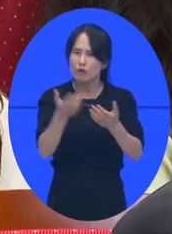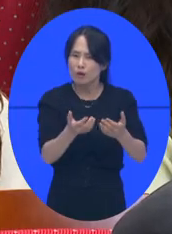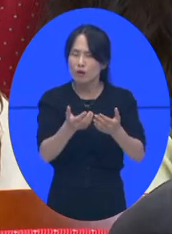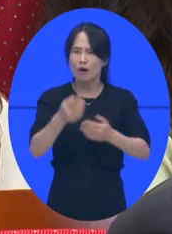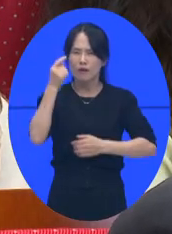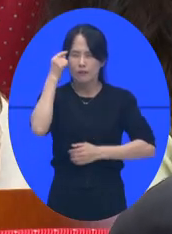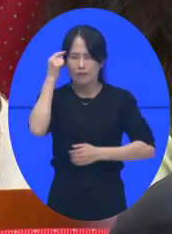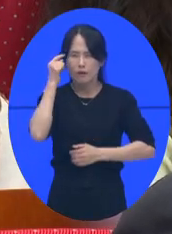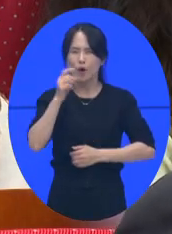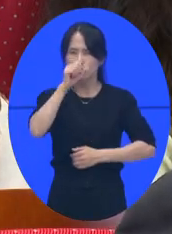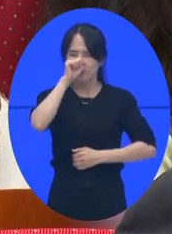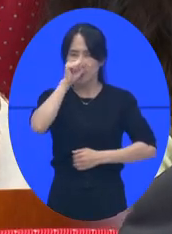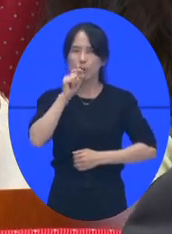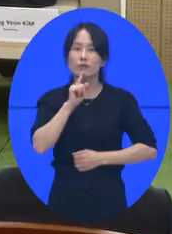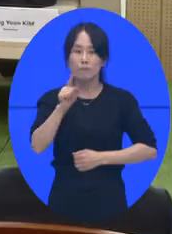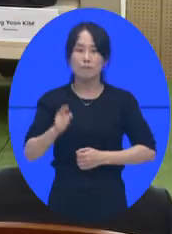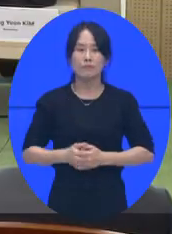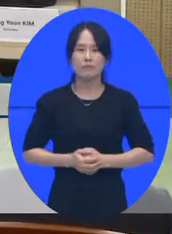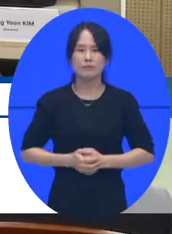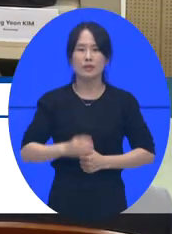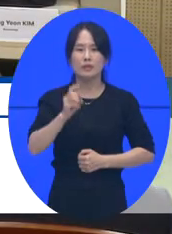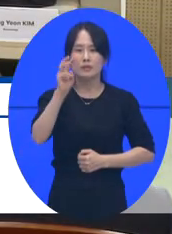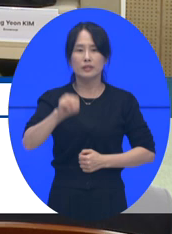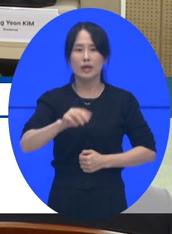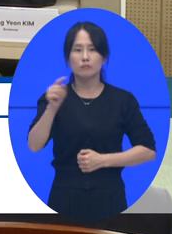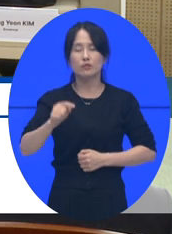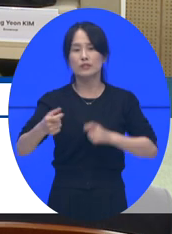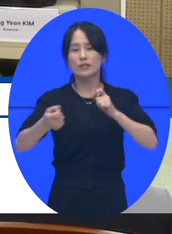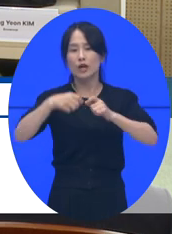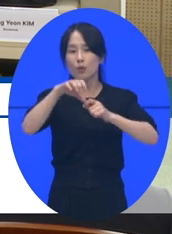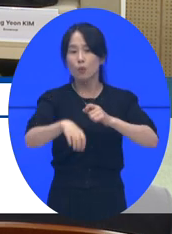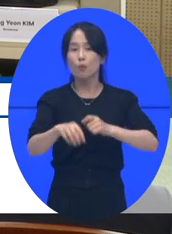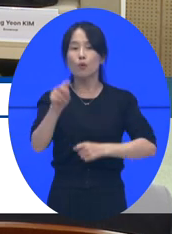좋은 생각인 것 같다고 말했습니다. 이 DMZ 인근에